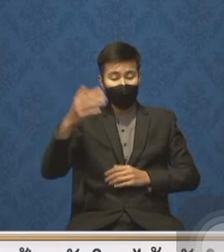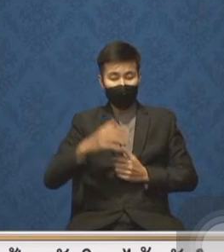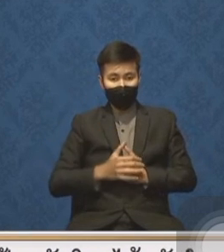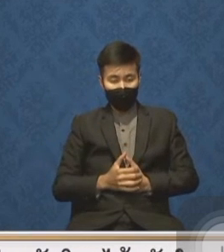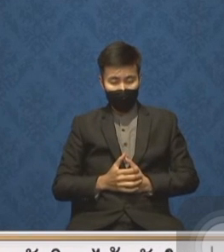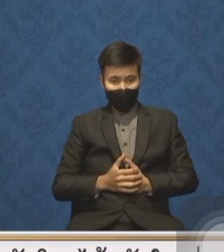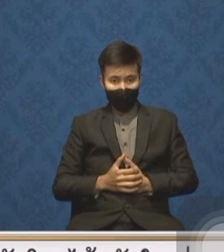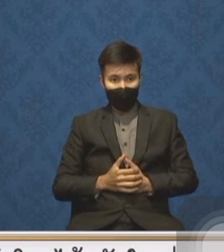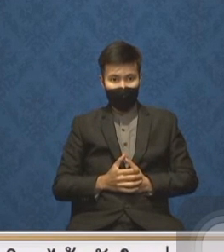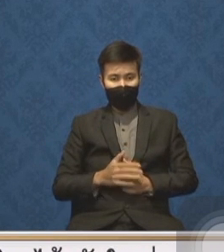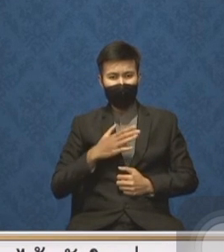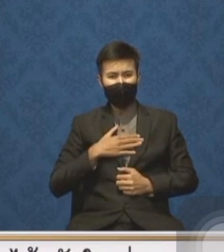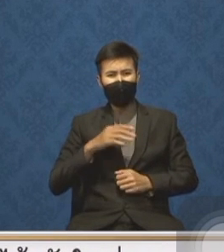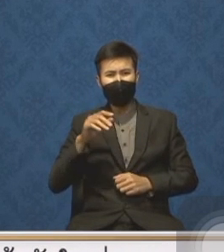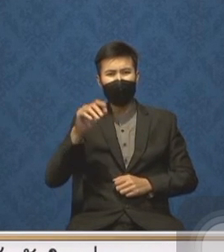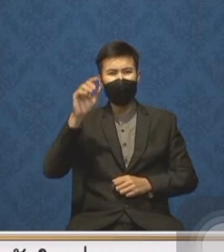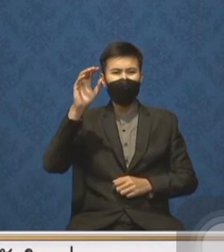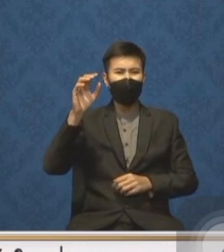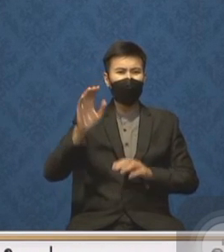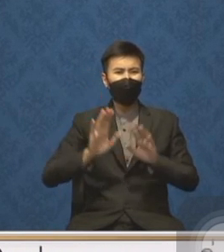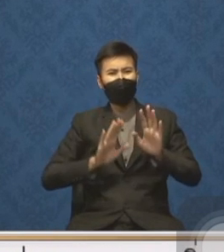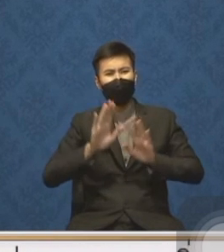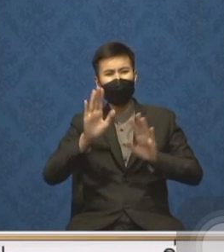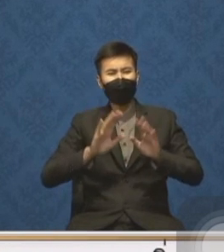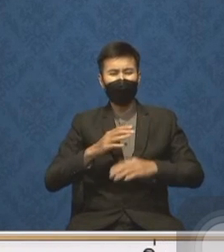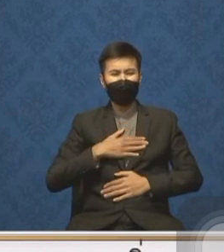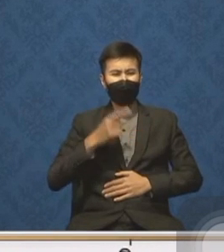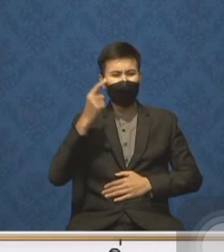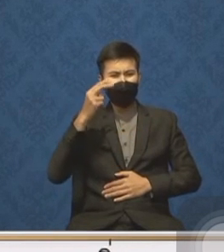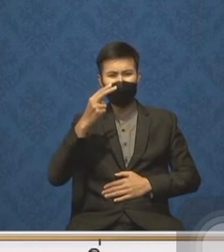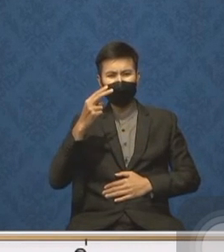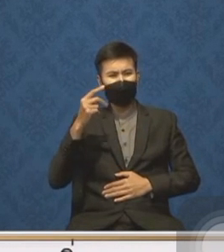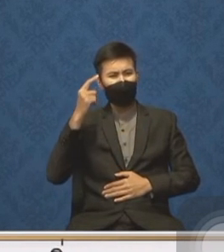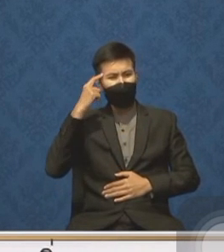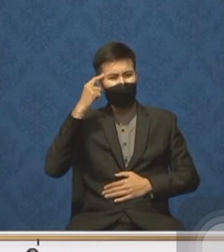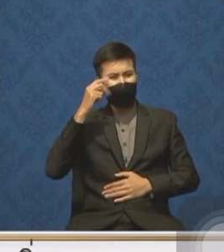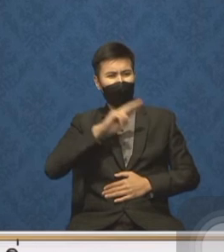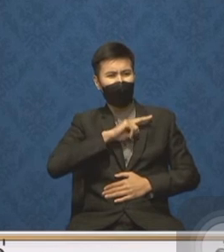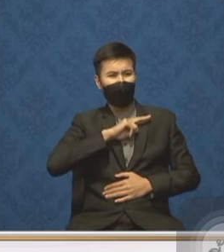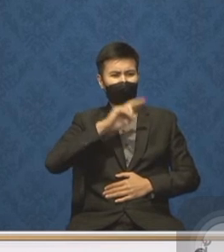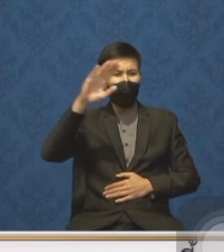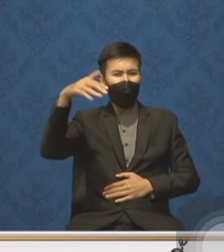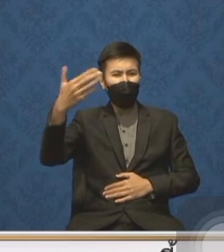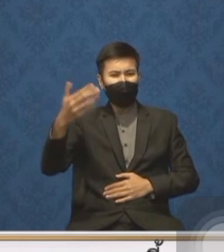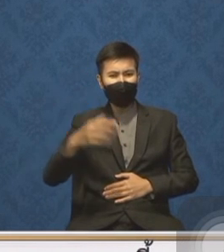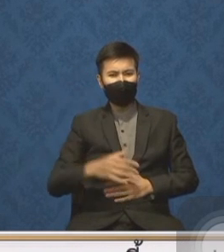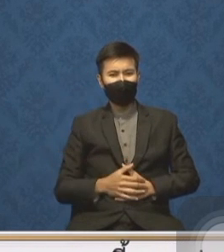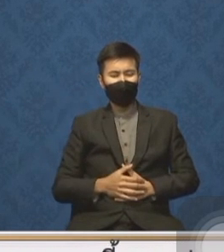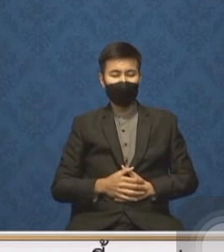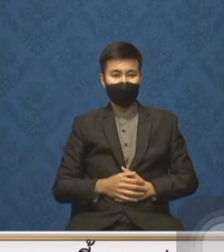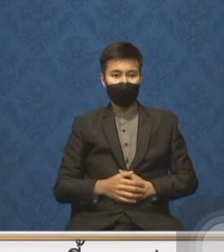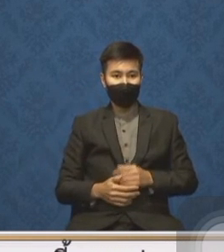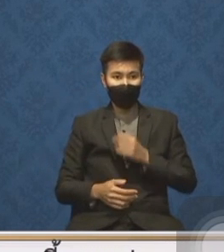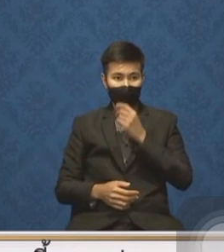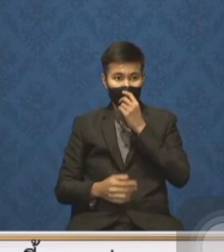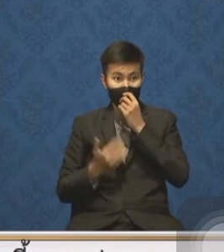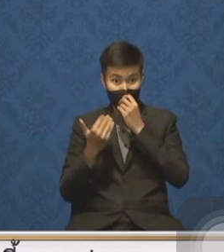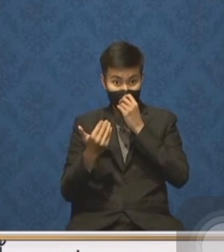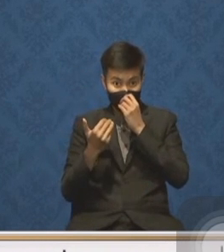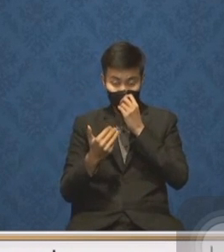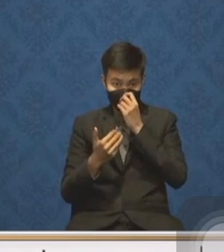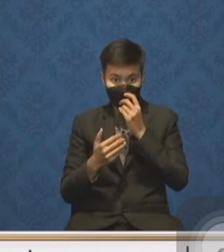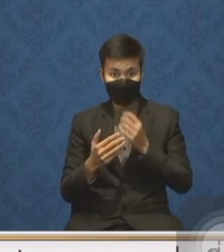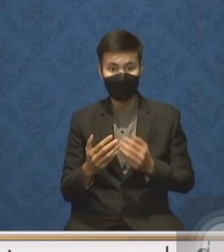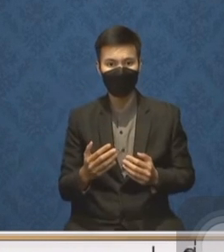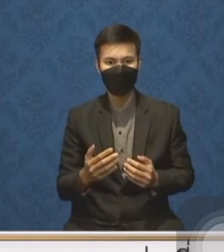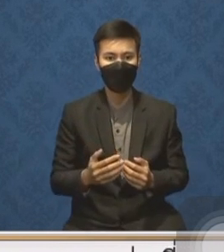แต่จากหน่วยงานไหนก็แล้วแต่เราก็ต้องดูสำนึกที่ตัวเราเองก่อนครับท่านประธานดูง่ายๆนะครับวันนี้ครับง